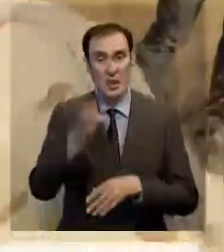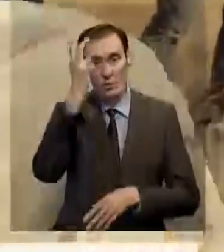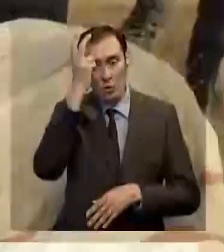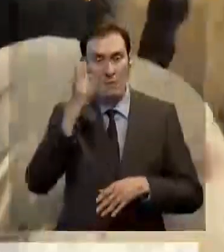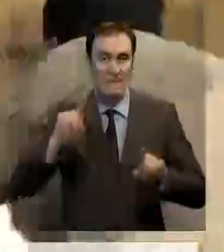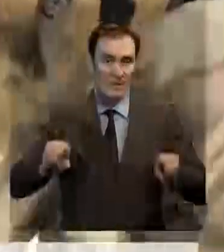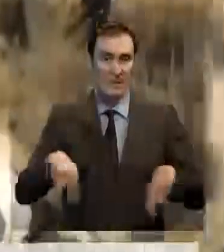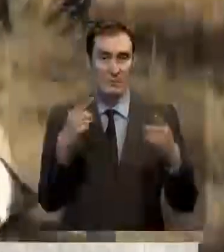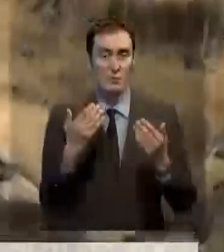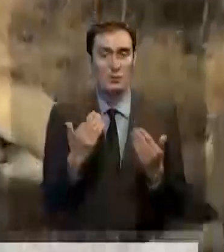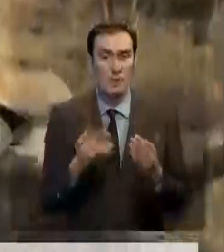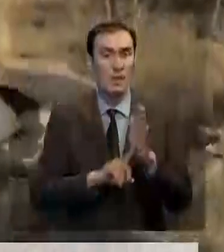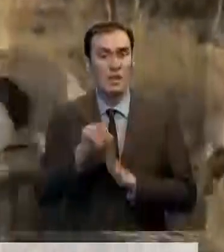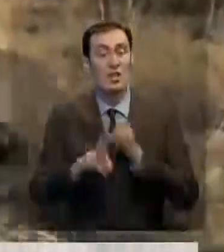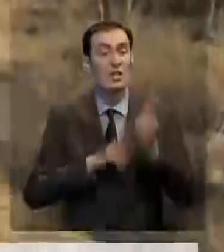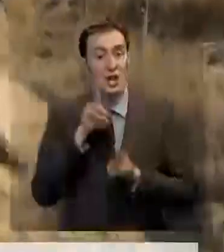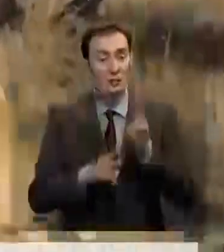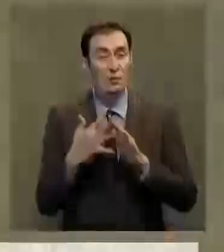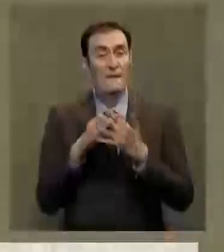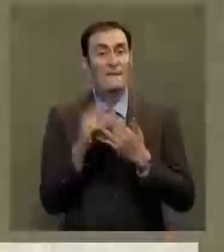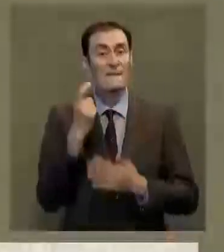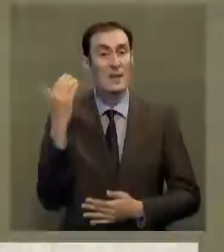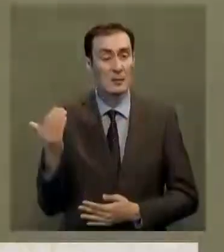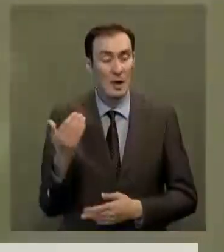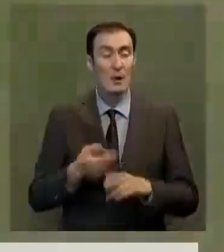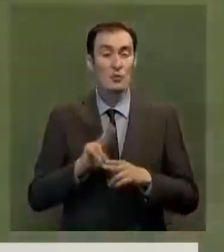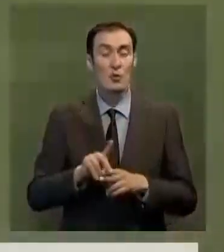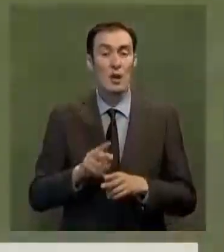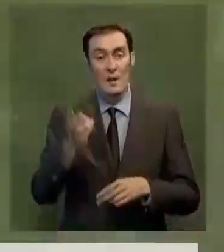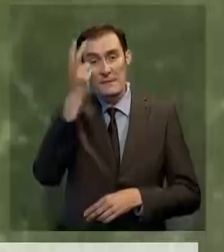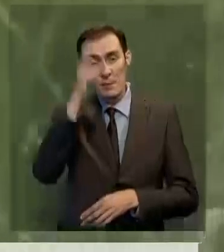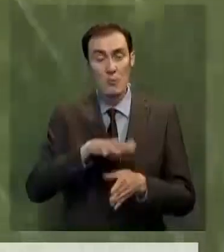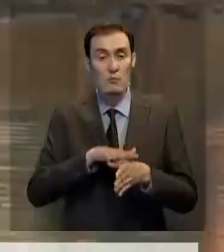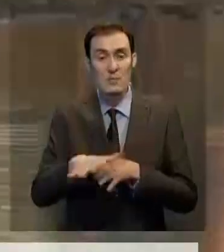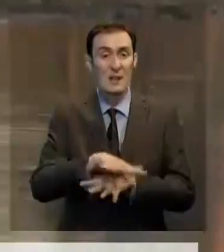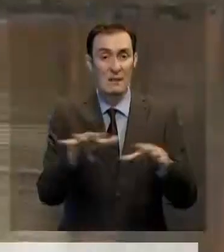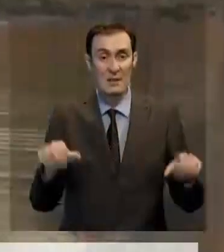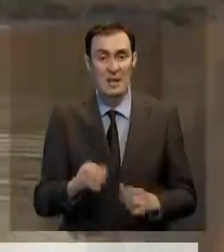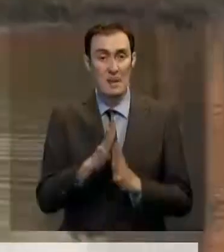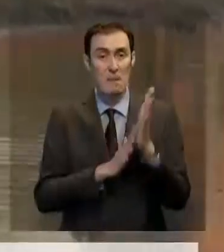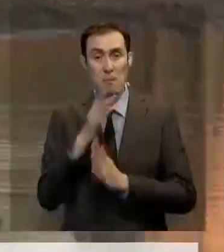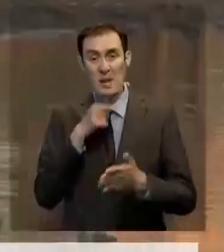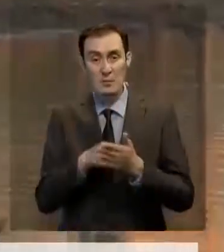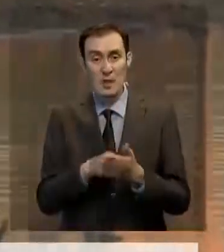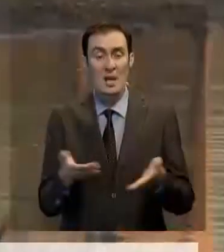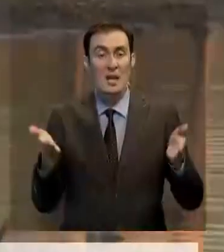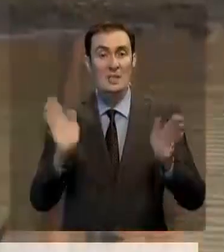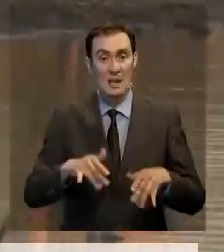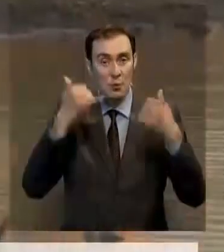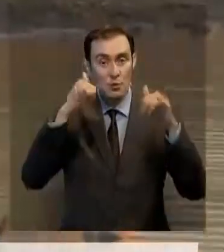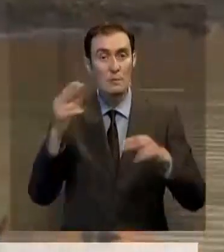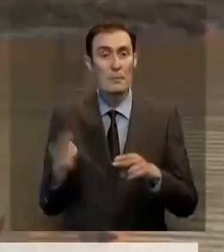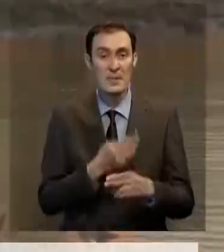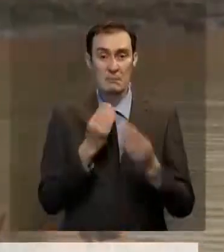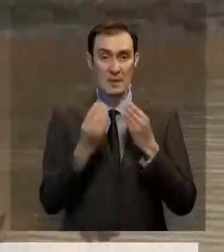восстановилась но на нее начали жаловаться фермеры в связи с тем что животные буквально захватили пастбища и оставили скотт без